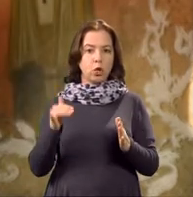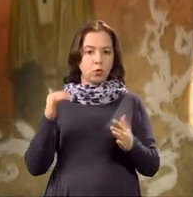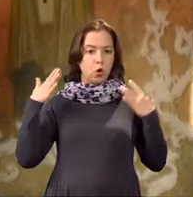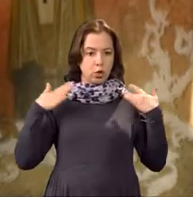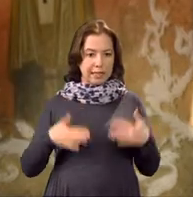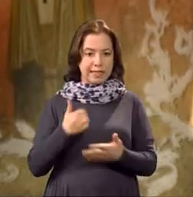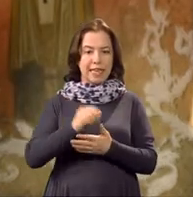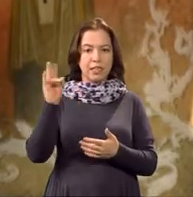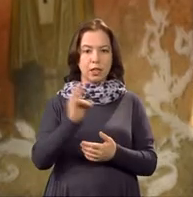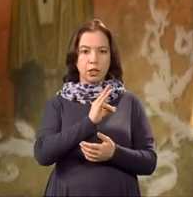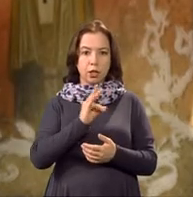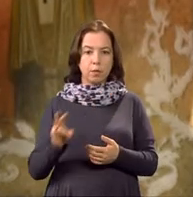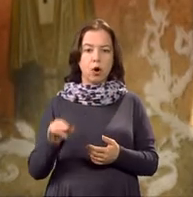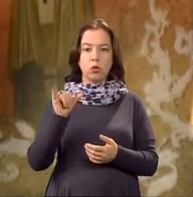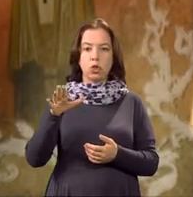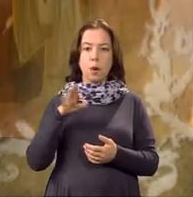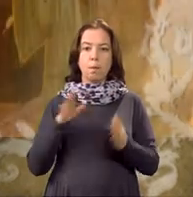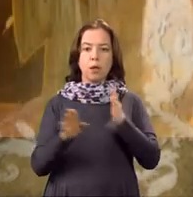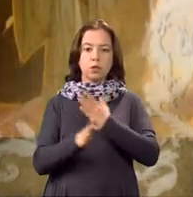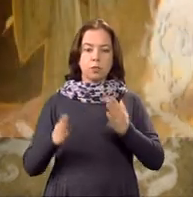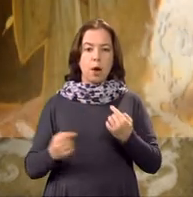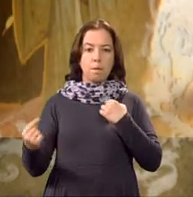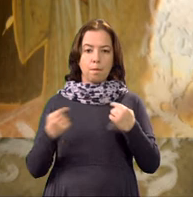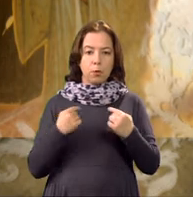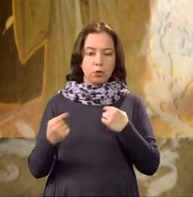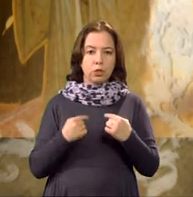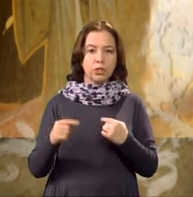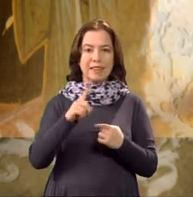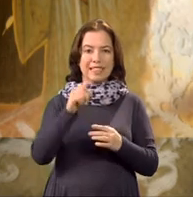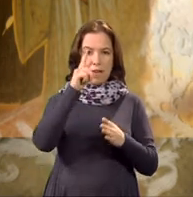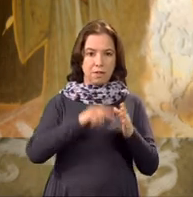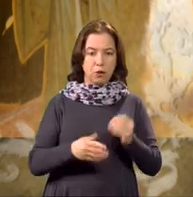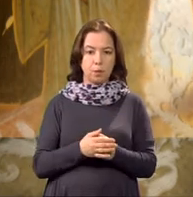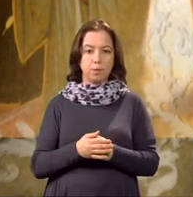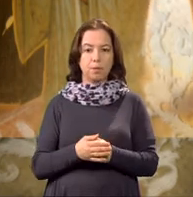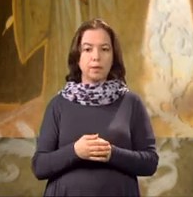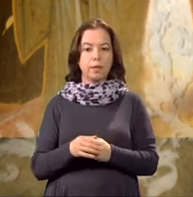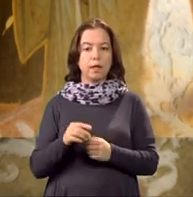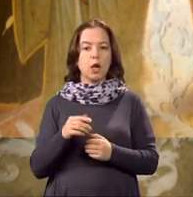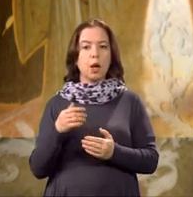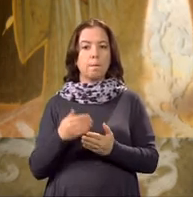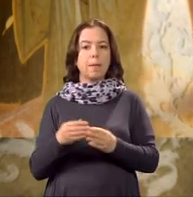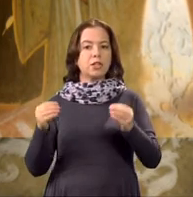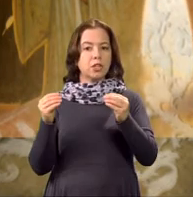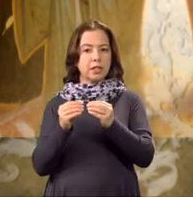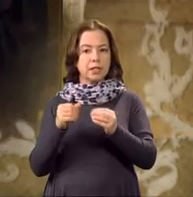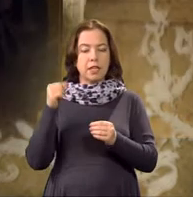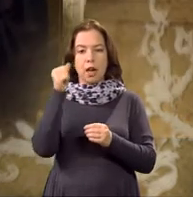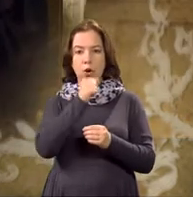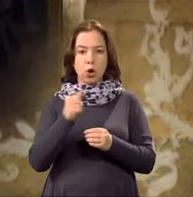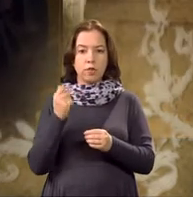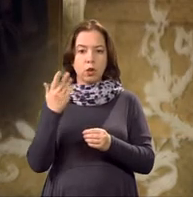йому шлях мучеництва та сповідання. З майже 10 відведених йому Господом років